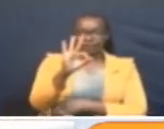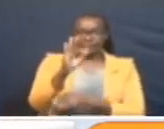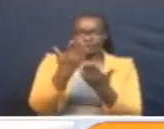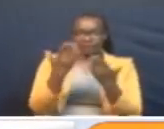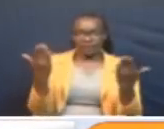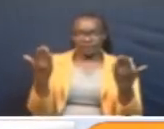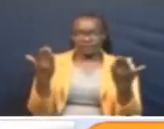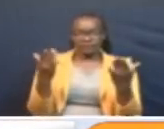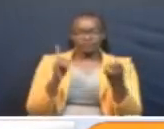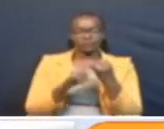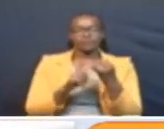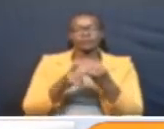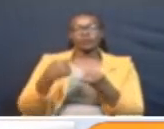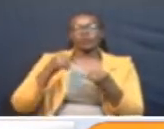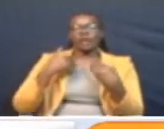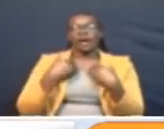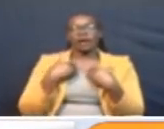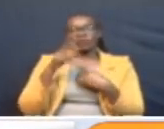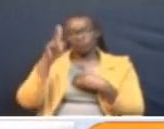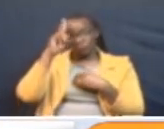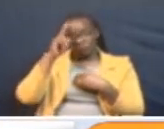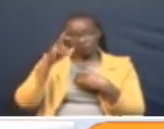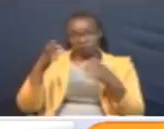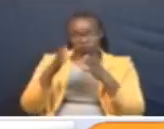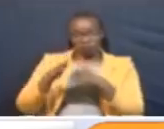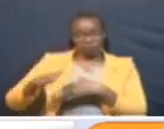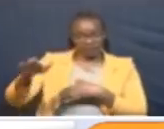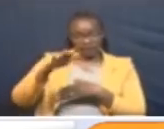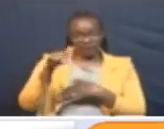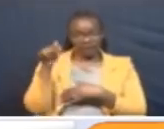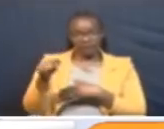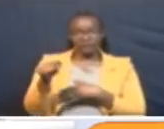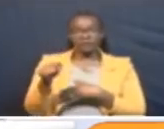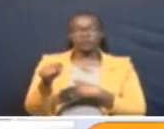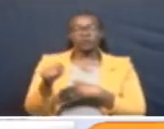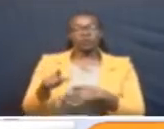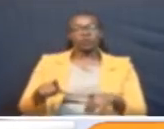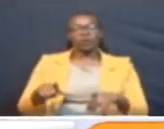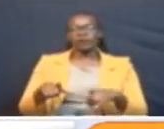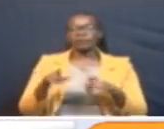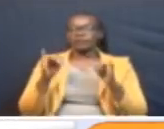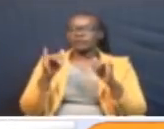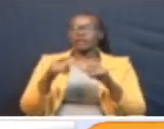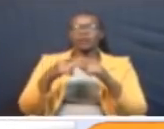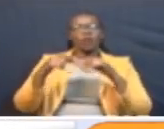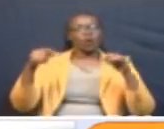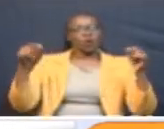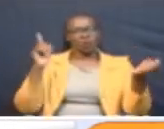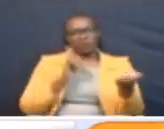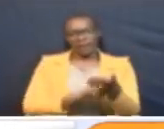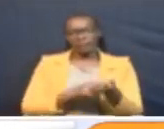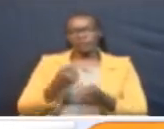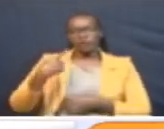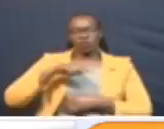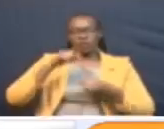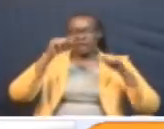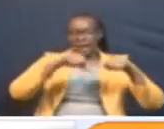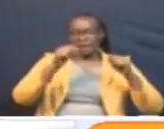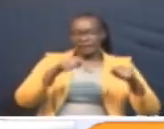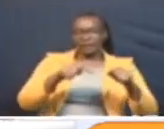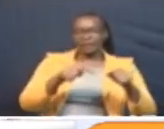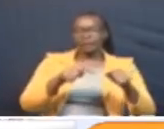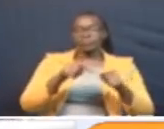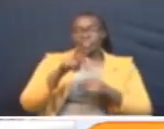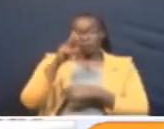maaskari katika Tongaren, katika area hii yenye wamekaa kwa muda mrefu. Tumesikizana na OCPD